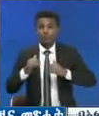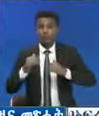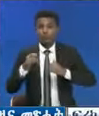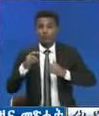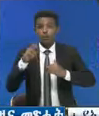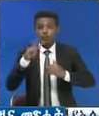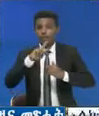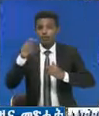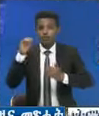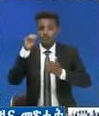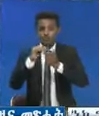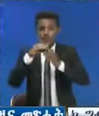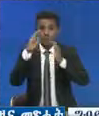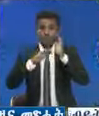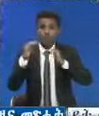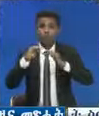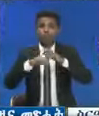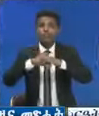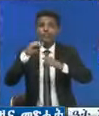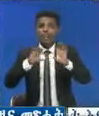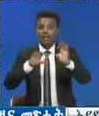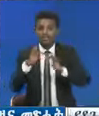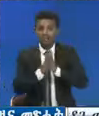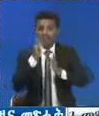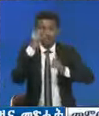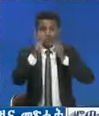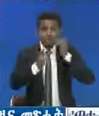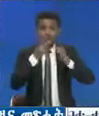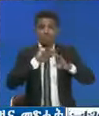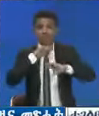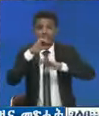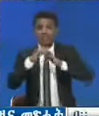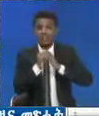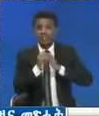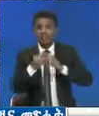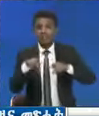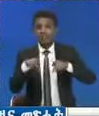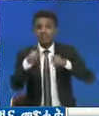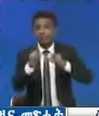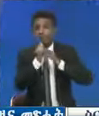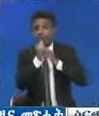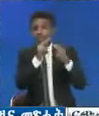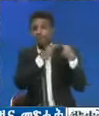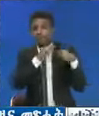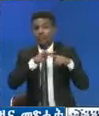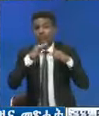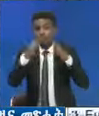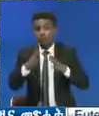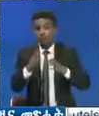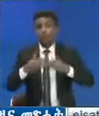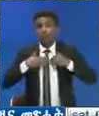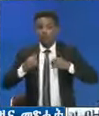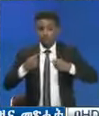ወጪ አድርገናል። ከአማራ ክልል ከሁሉም ዞኖች ለጉብኝት የተውጣጡት የግብርና መምሪያ ኃላፊዎችና ባለሙያዎች በወጣቶቹ